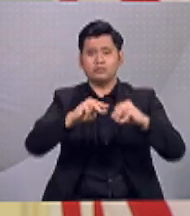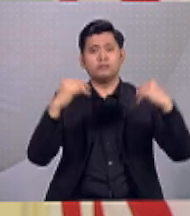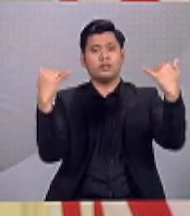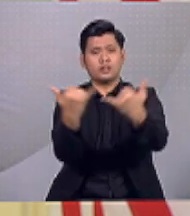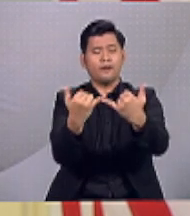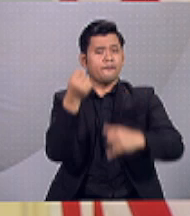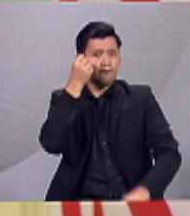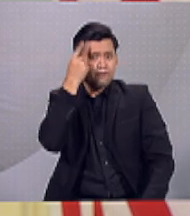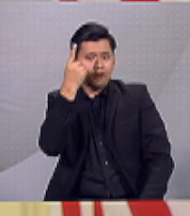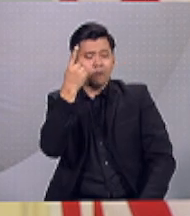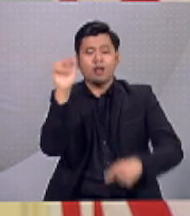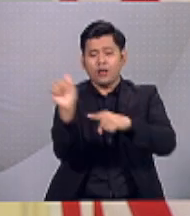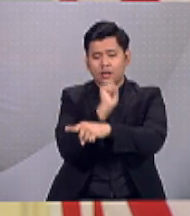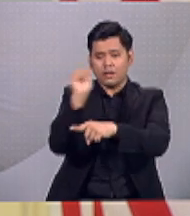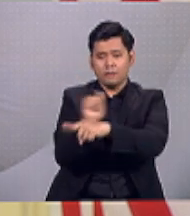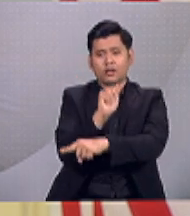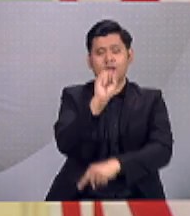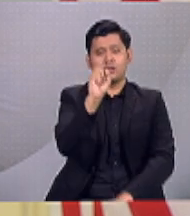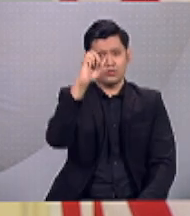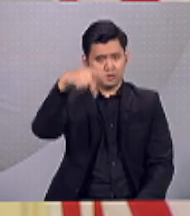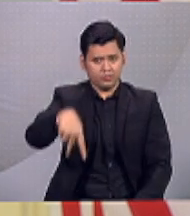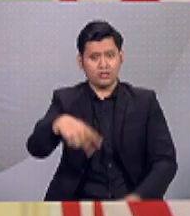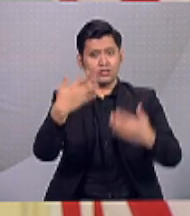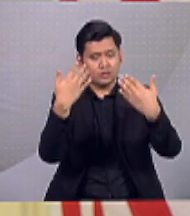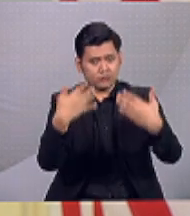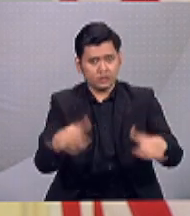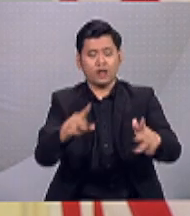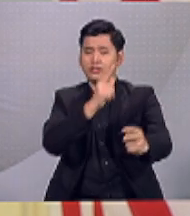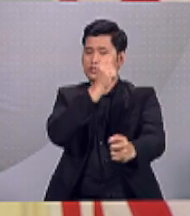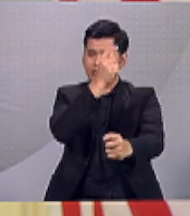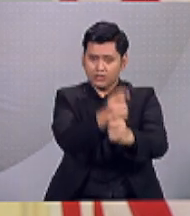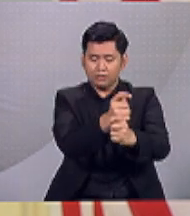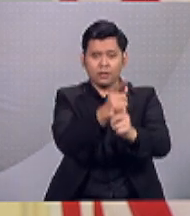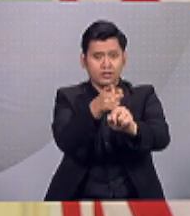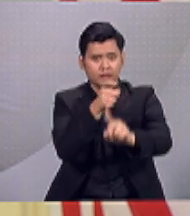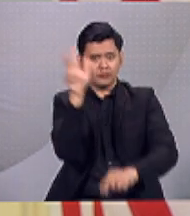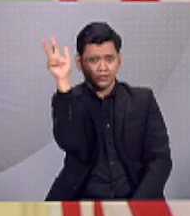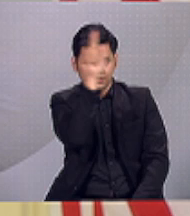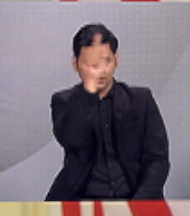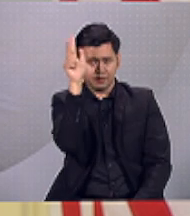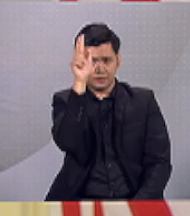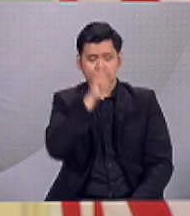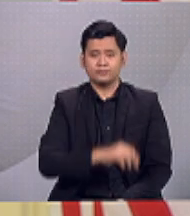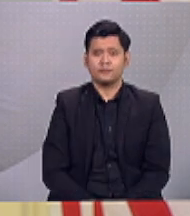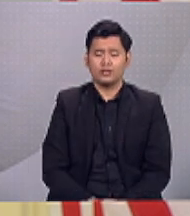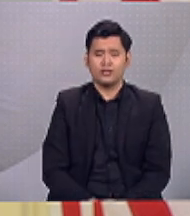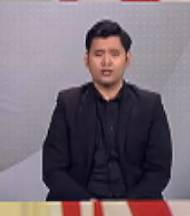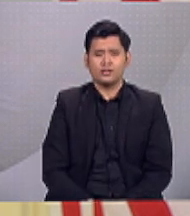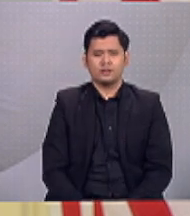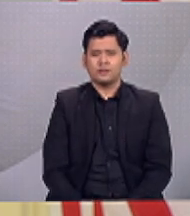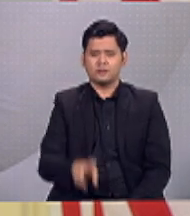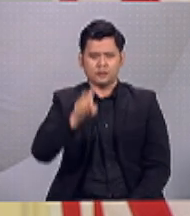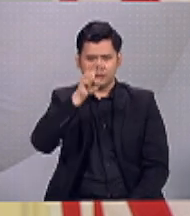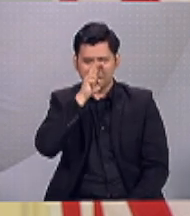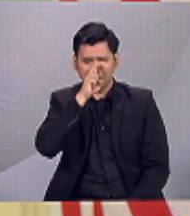untuk memahami dan mengamalkan SOP yang telah pun ditetapkan oleh kerajaan. Penekanan